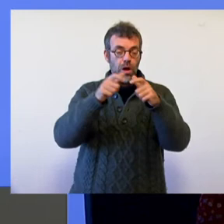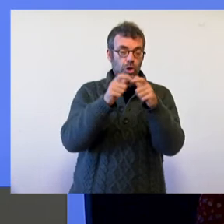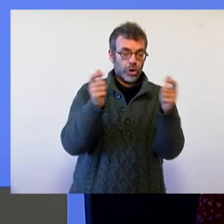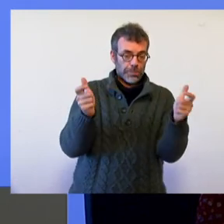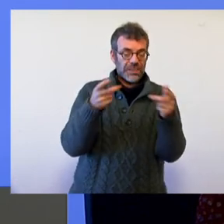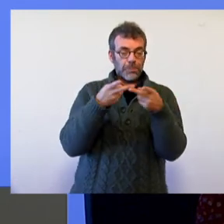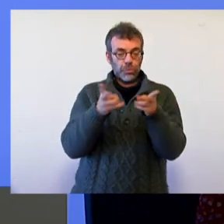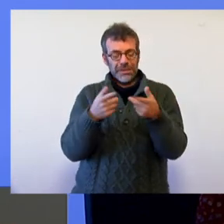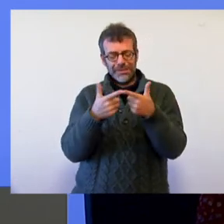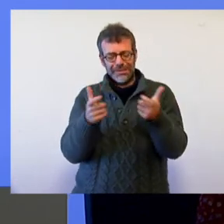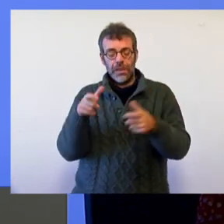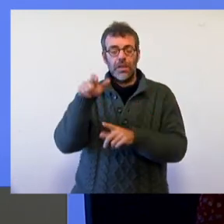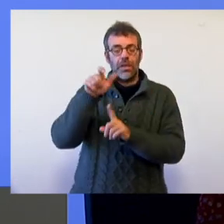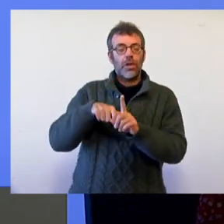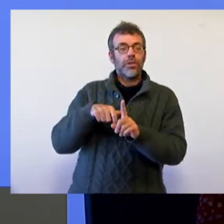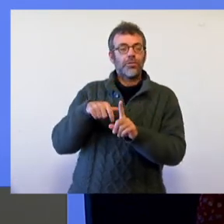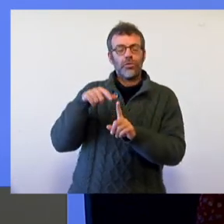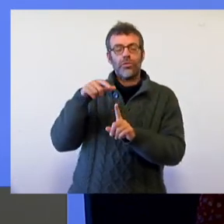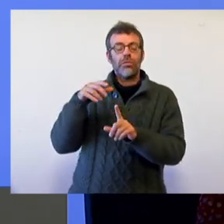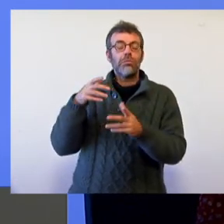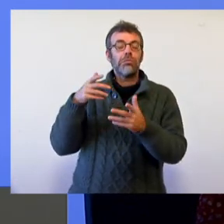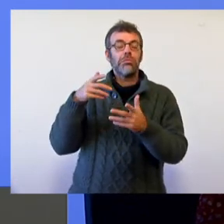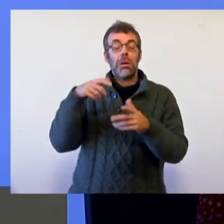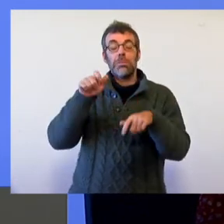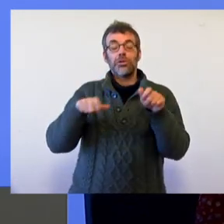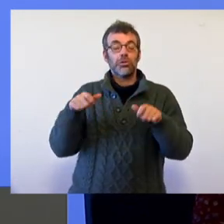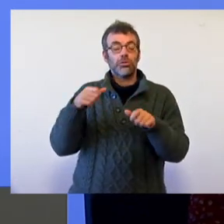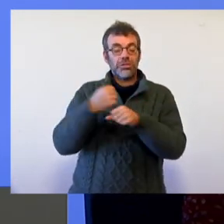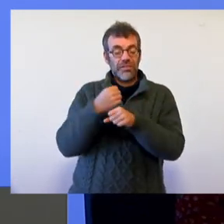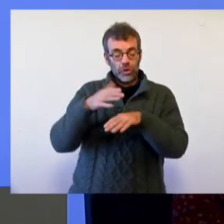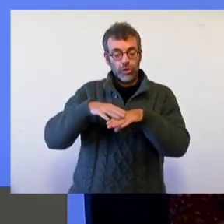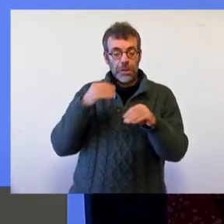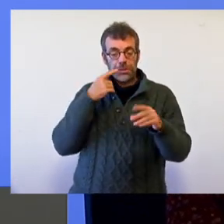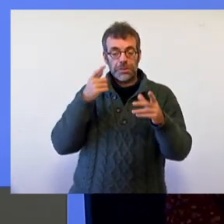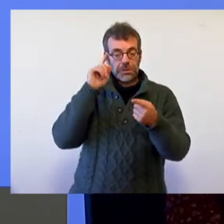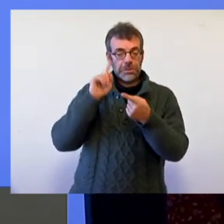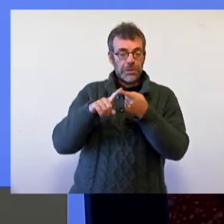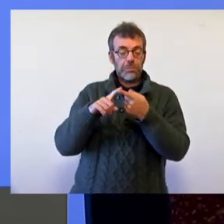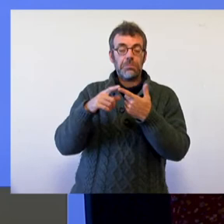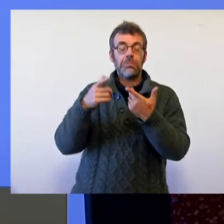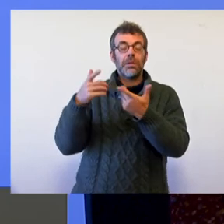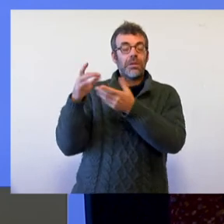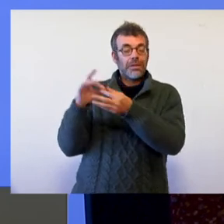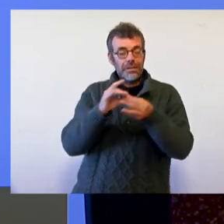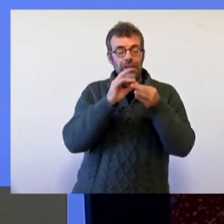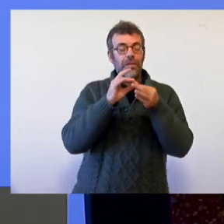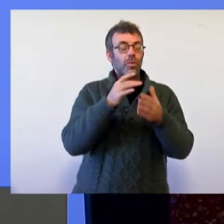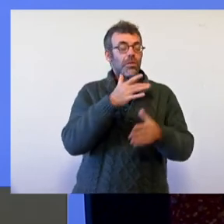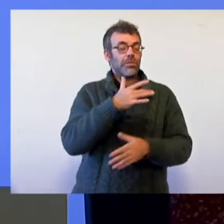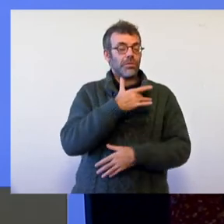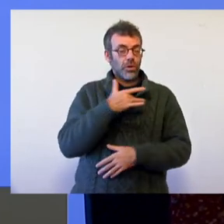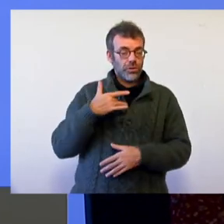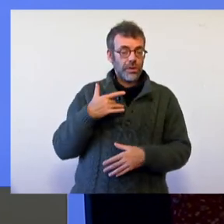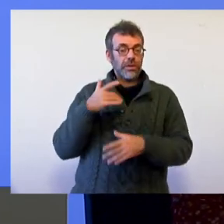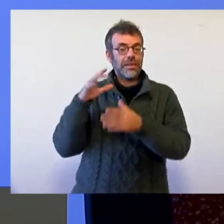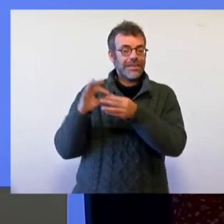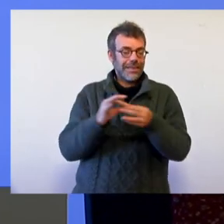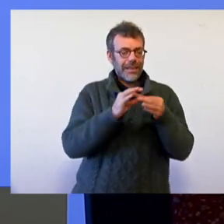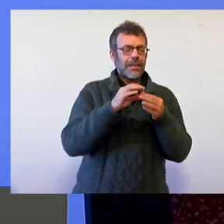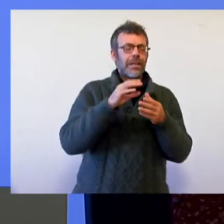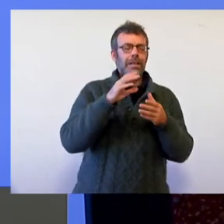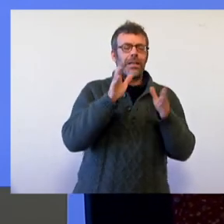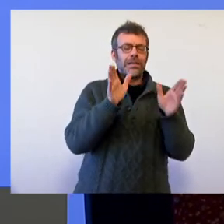BIC, les sujets de santé qu'on a évoqués tout à l'heure en partenariat avec la Caisse primaire, et donc qui va jouer un rôle